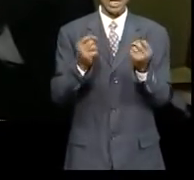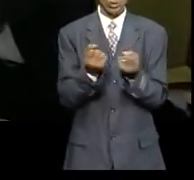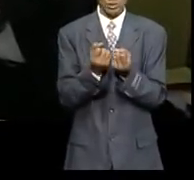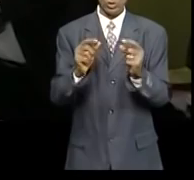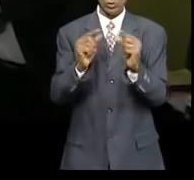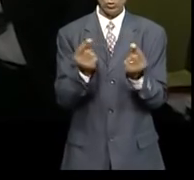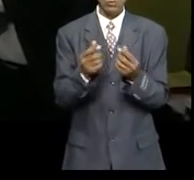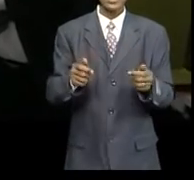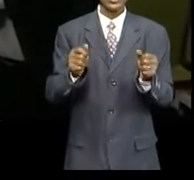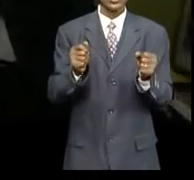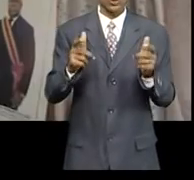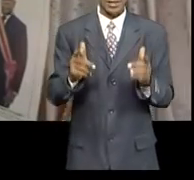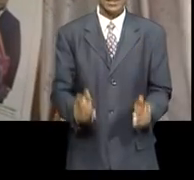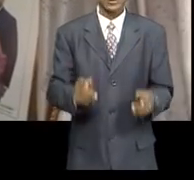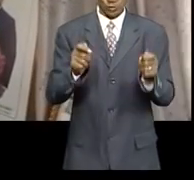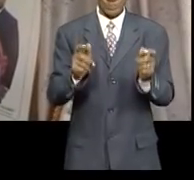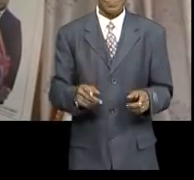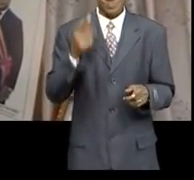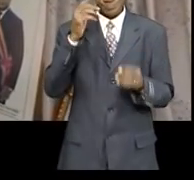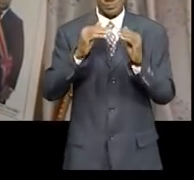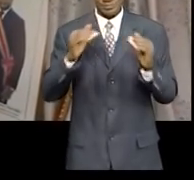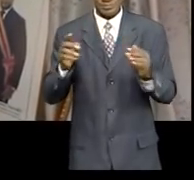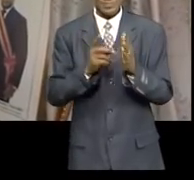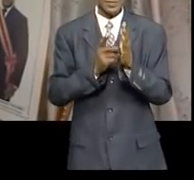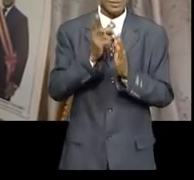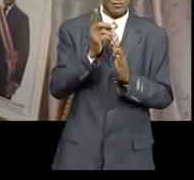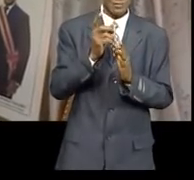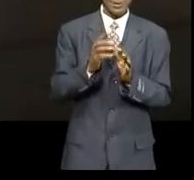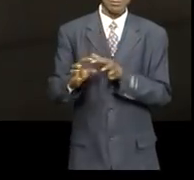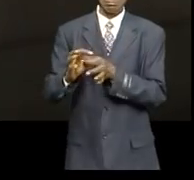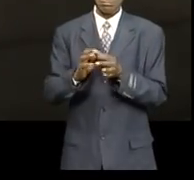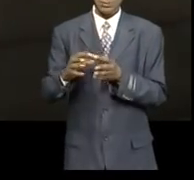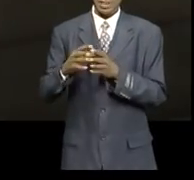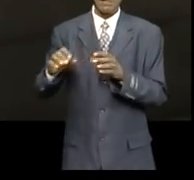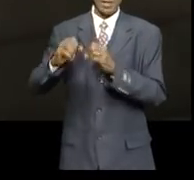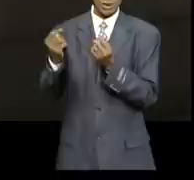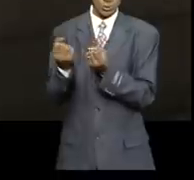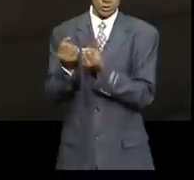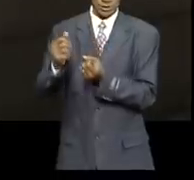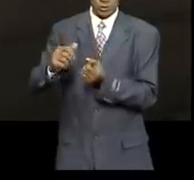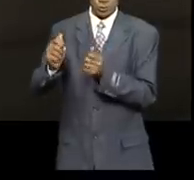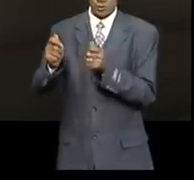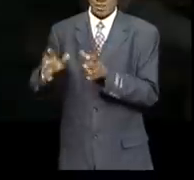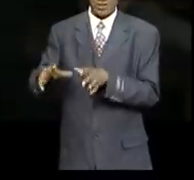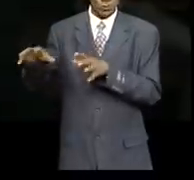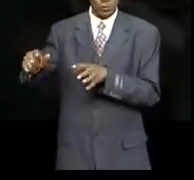paix et le développement, en collaboration avec l'association des journalistes analystes du Congo, Ajaku, en sigle. Prix